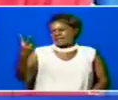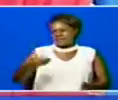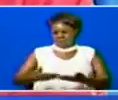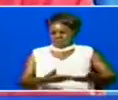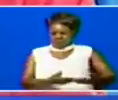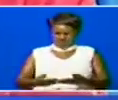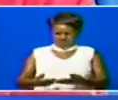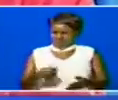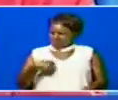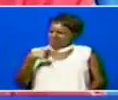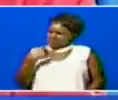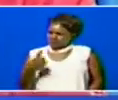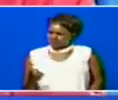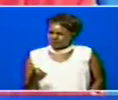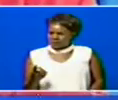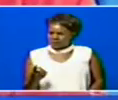Ndio nikawa nimemwambia